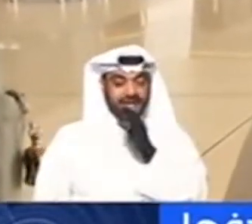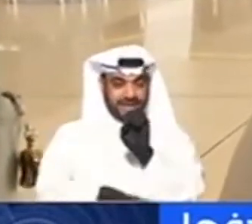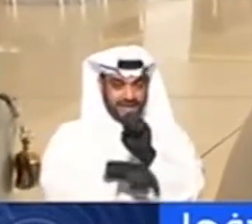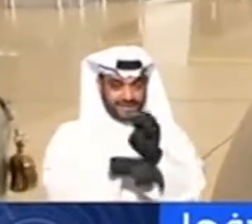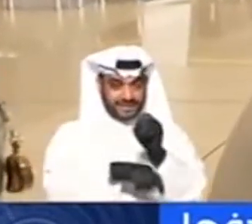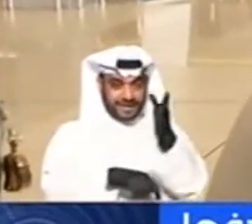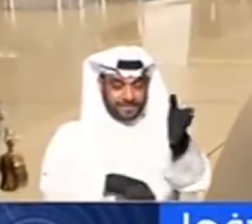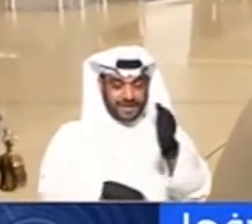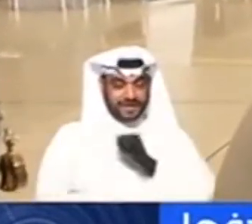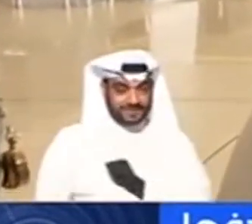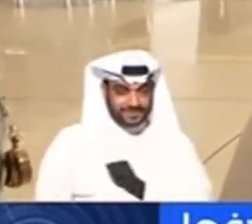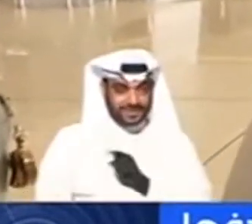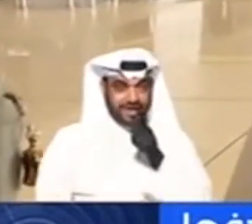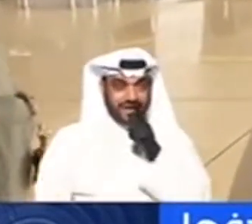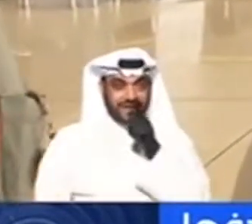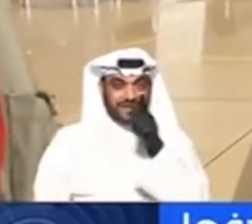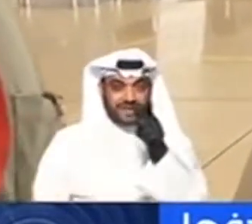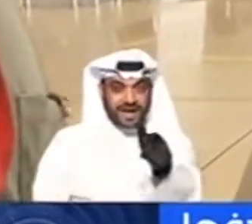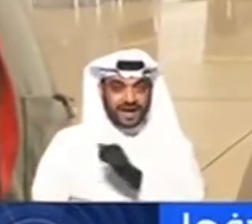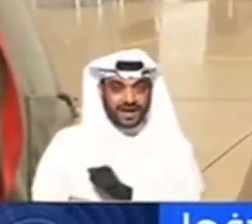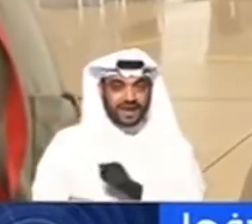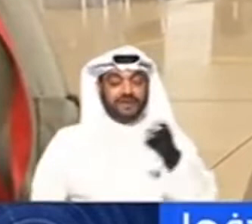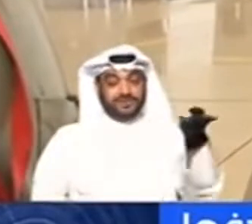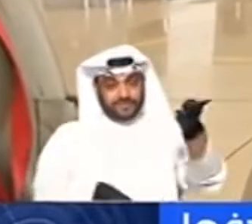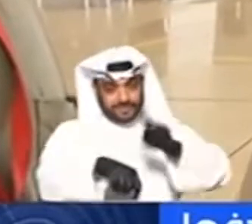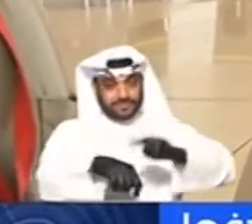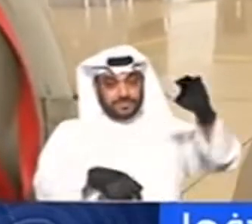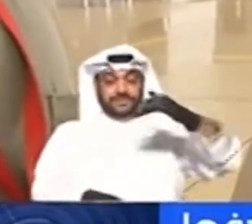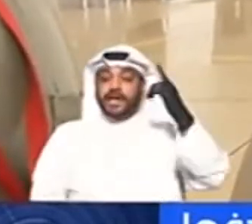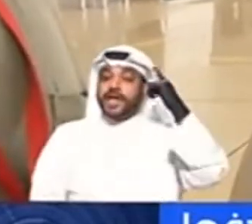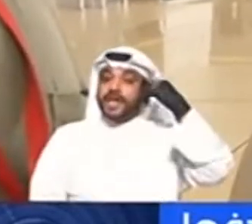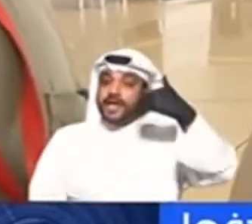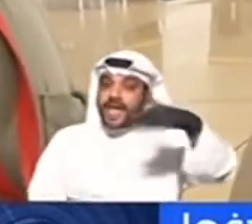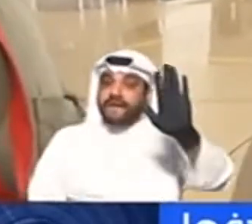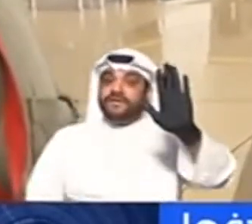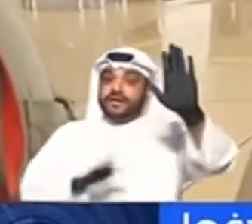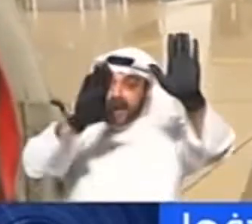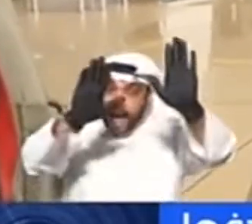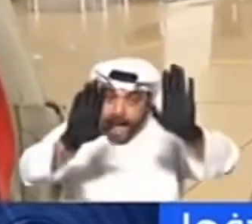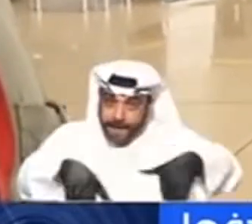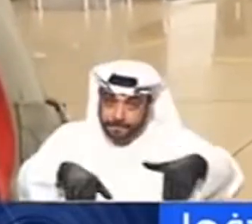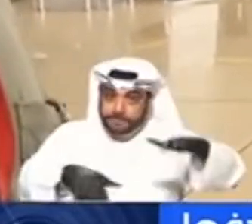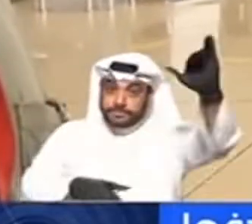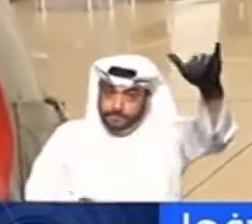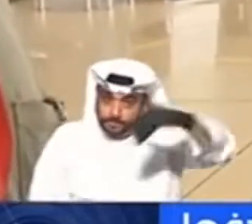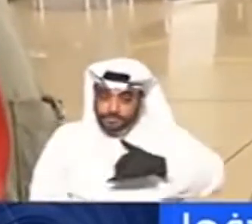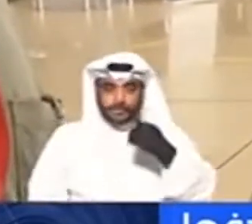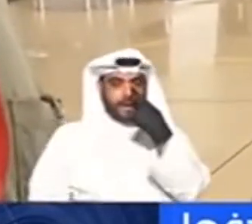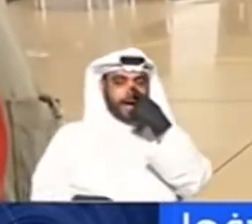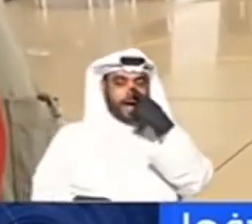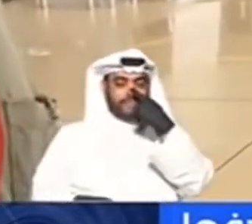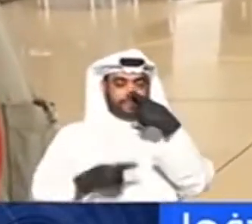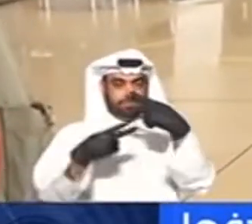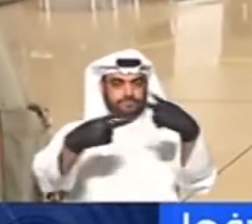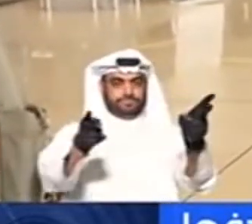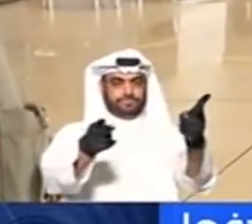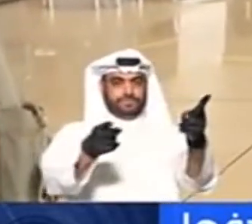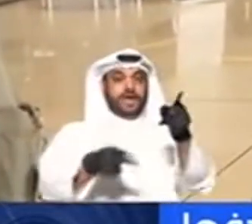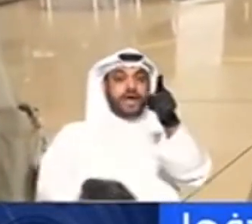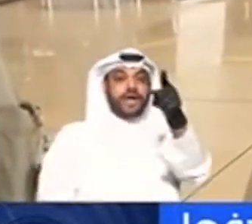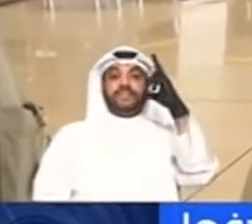العالي الدكتور سعود الحربي، العودة طواعية، الجميع هم أناس ناضجين بالغين